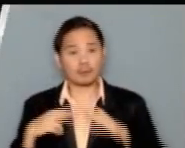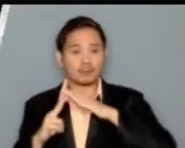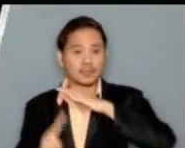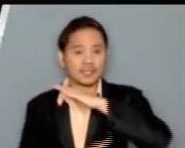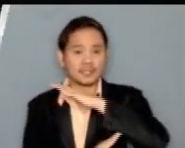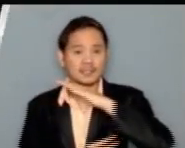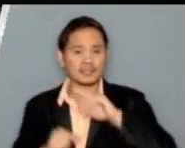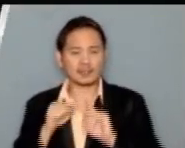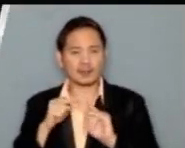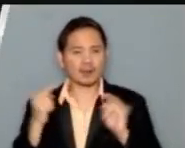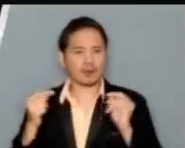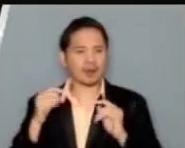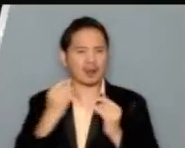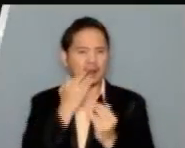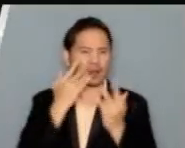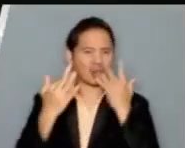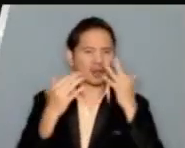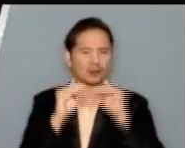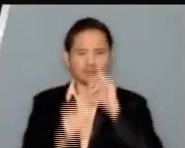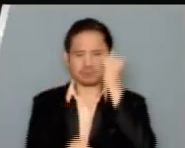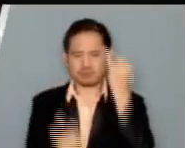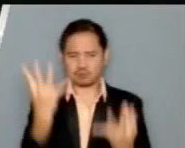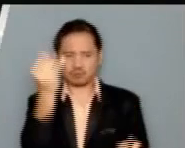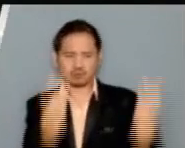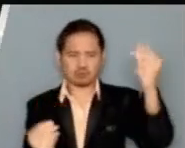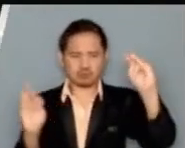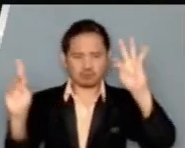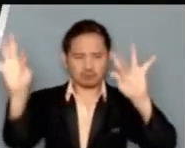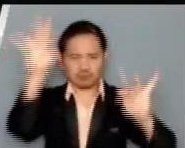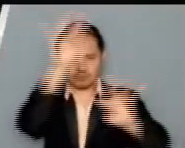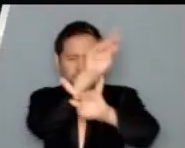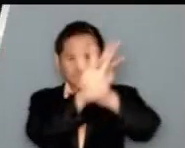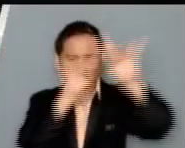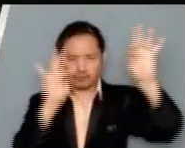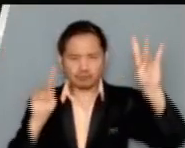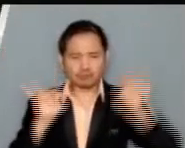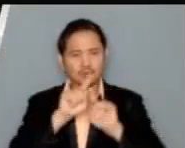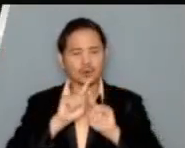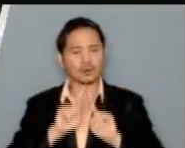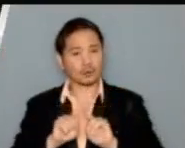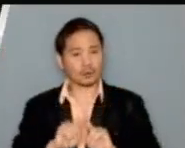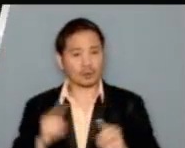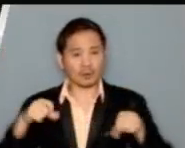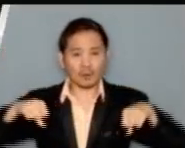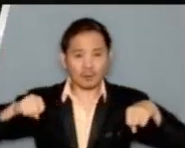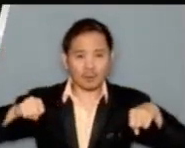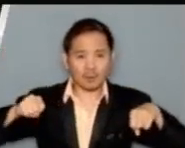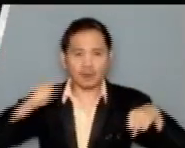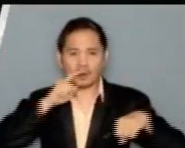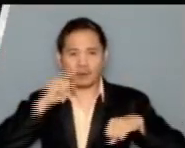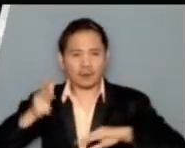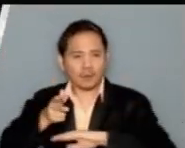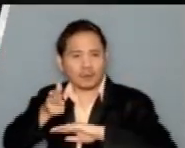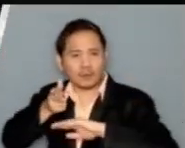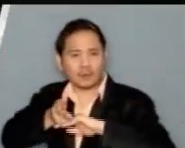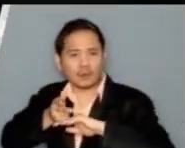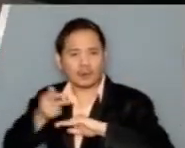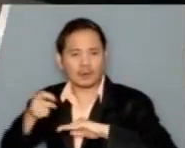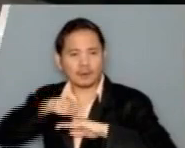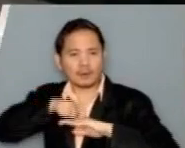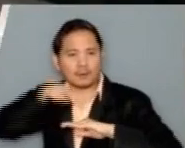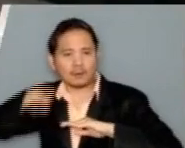makukulay na paputok mula sa iba't ibang mga lugar sa siudad iilang motorista rin ang tumigil sa tulay upang tignan ang